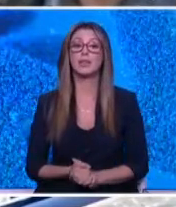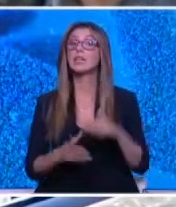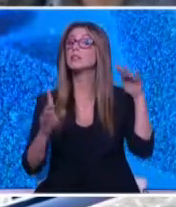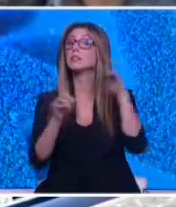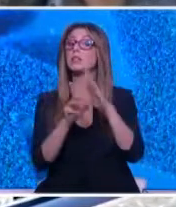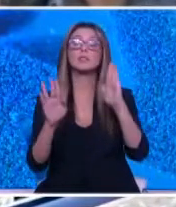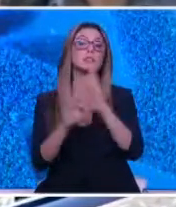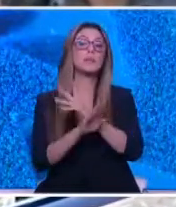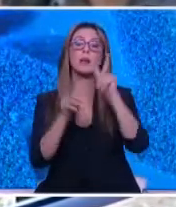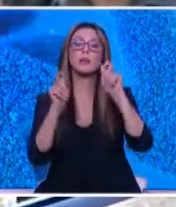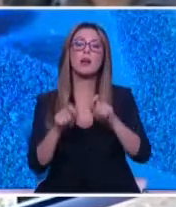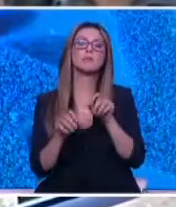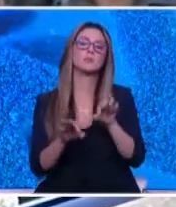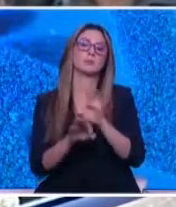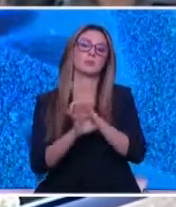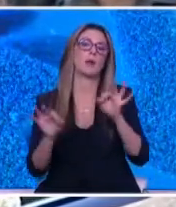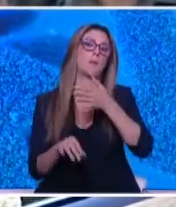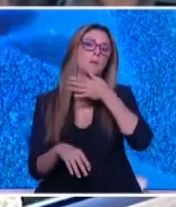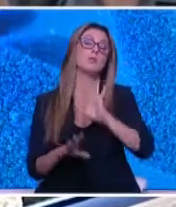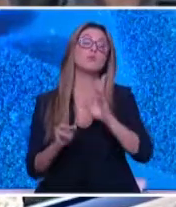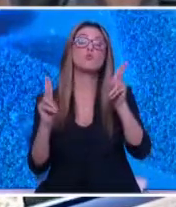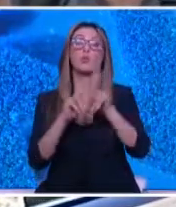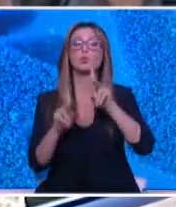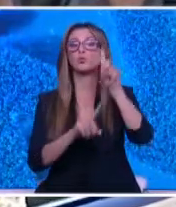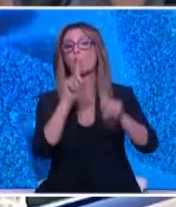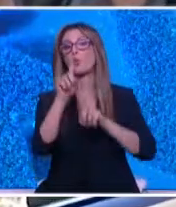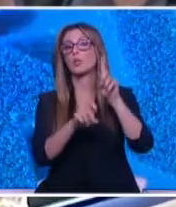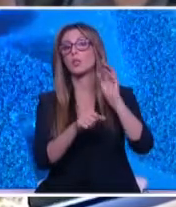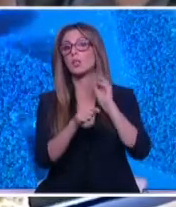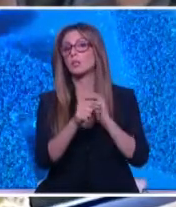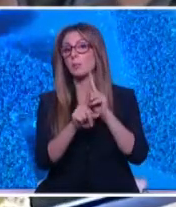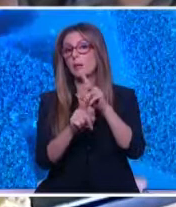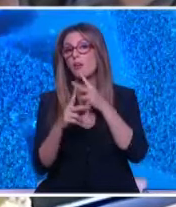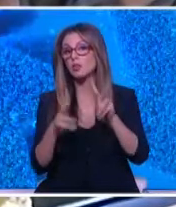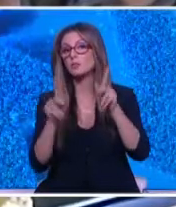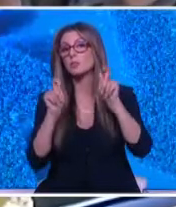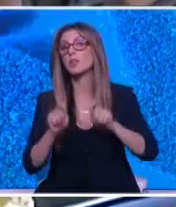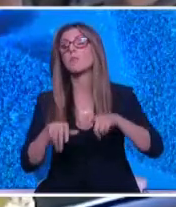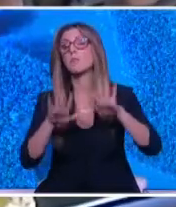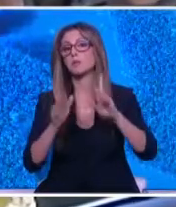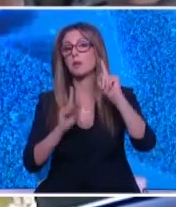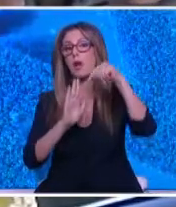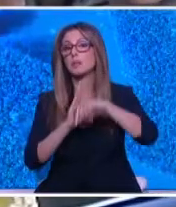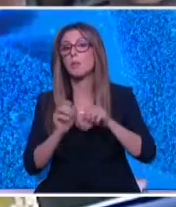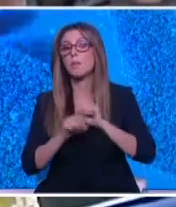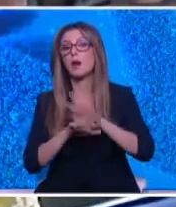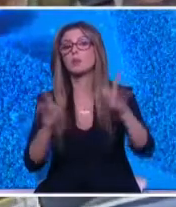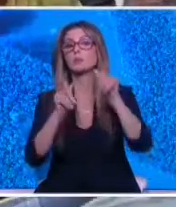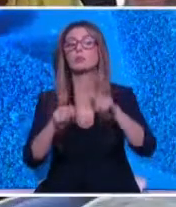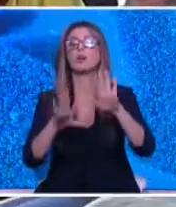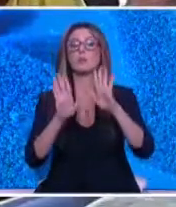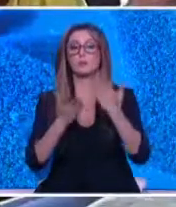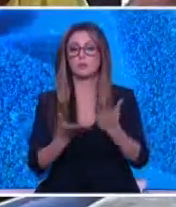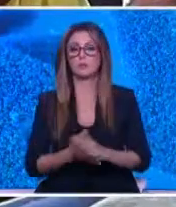neden gerçekleştirdiğini henüz bilmiyoruz. Çünkü polis sorgulamaya ilişkin olarak herhangi bir ayrıntı henüz paylaşmadı. Siz haberde